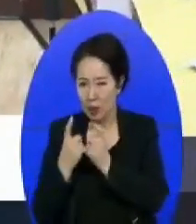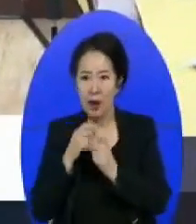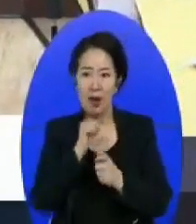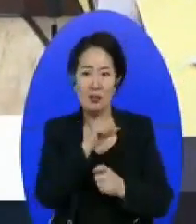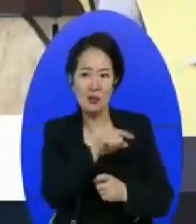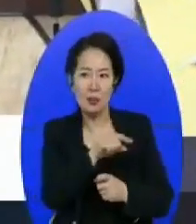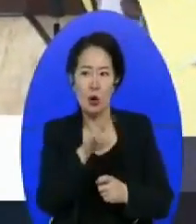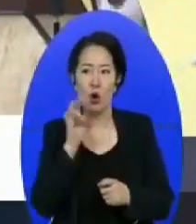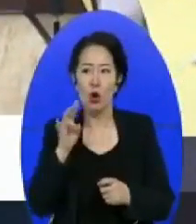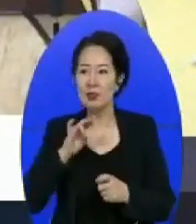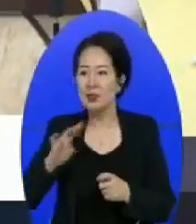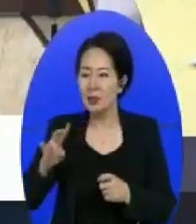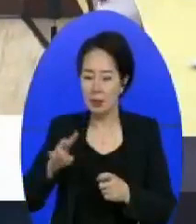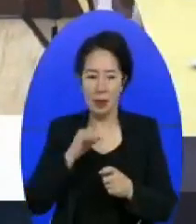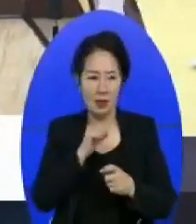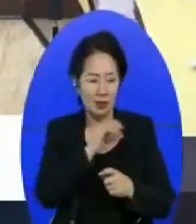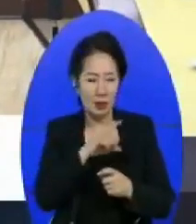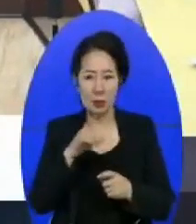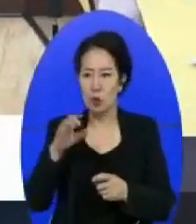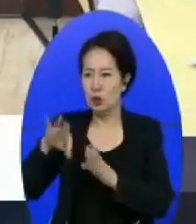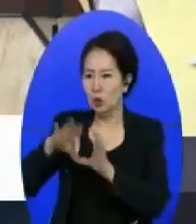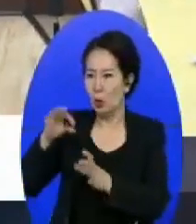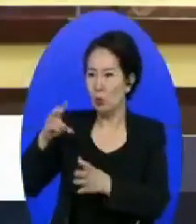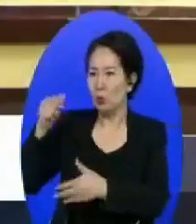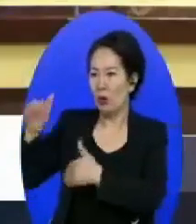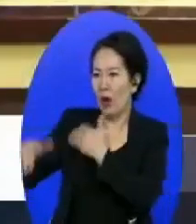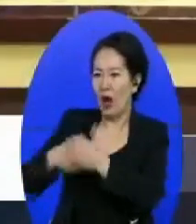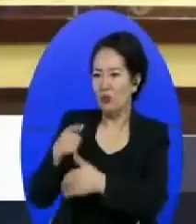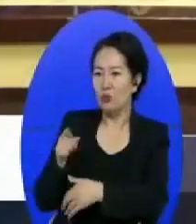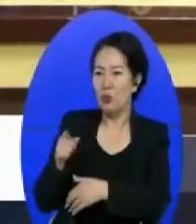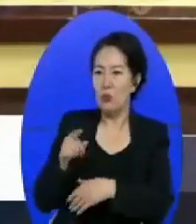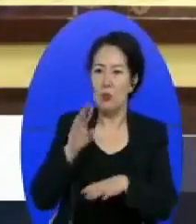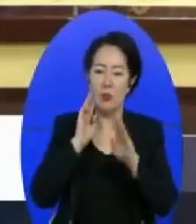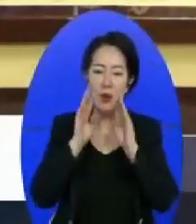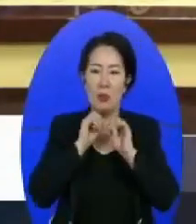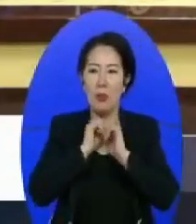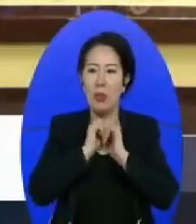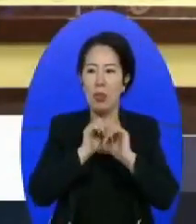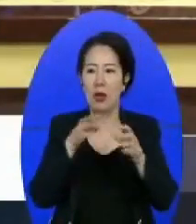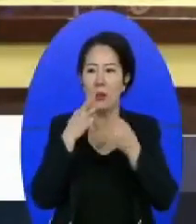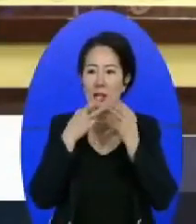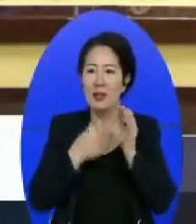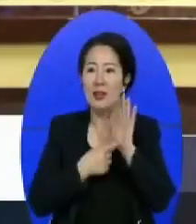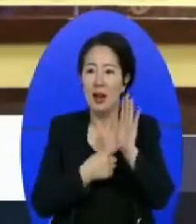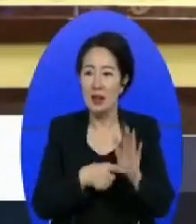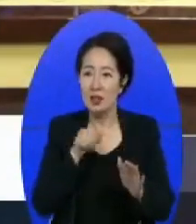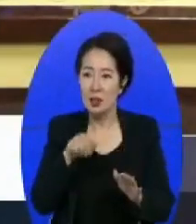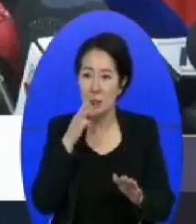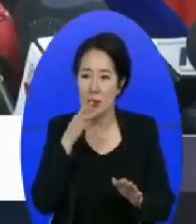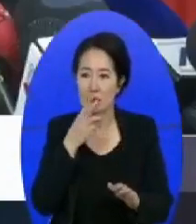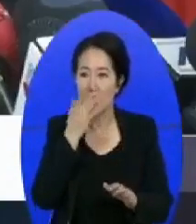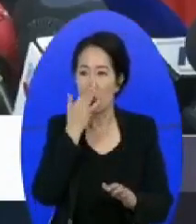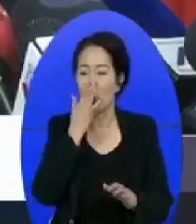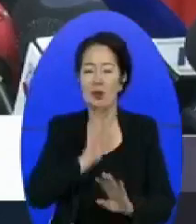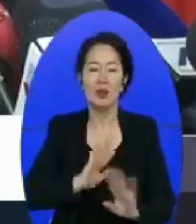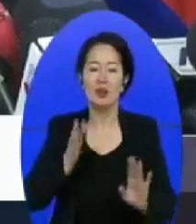намыг коммунист намаас сонгуулийн мөнгө хандив авсан гэж сошиал орчинд мэдээллийг тархасан байна. За уг мэдээллийг орон дэсгүй худал гүтгэлгээ гэж